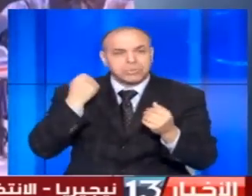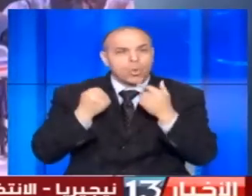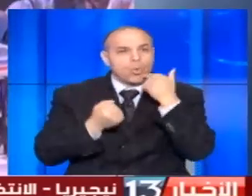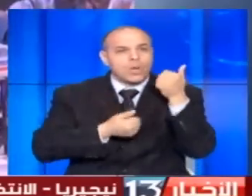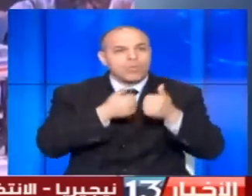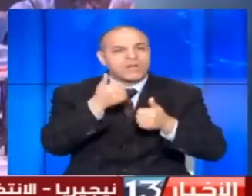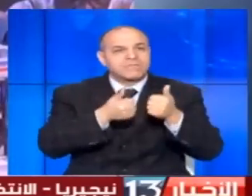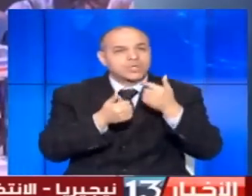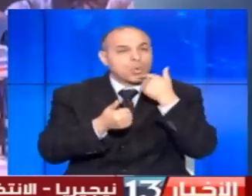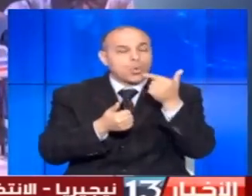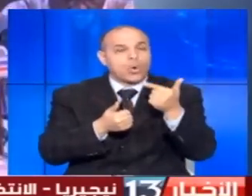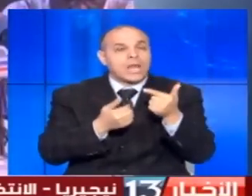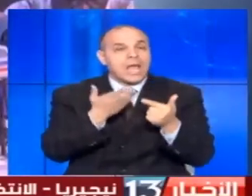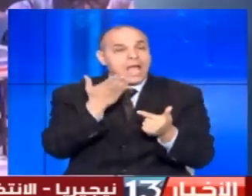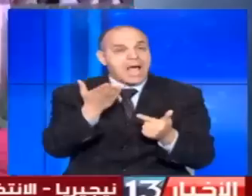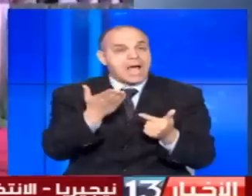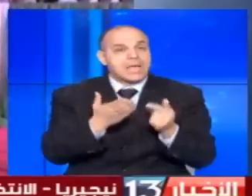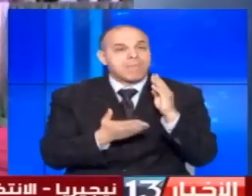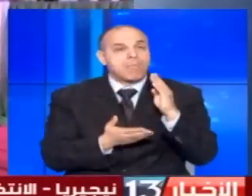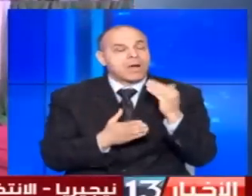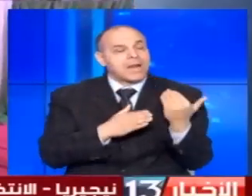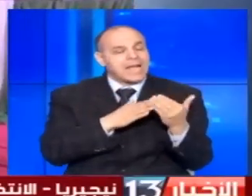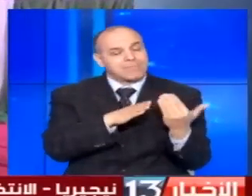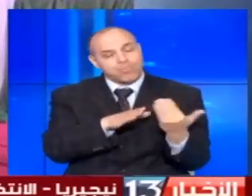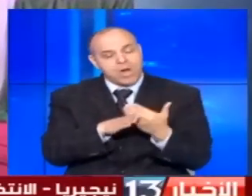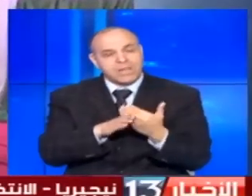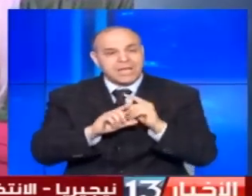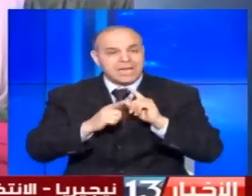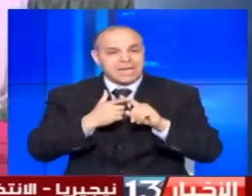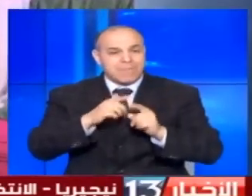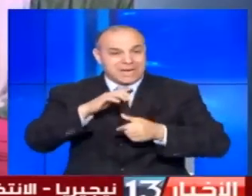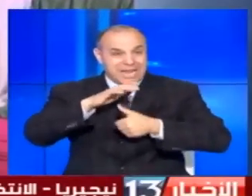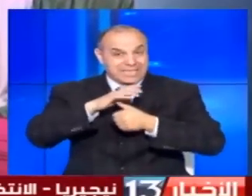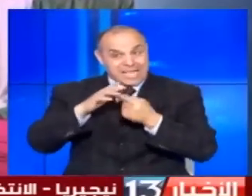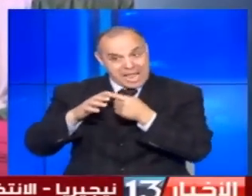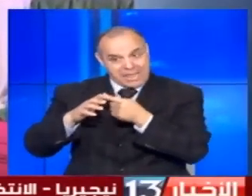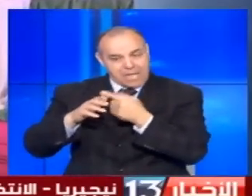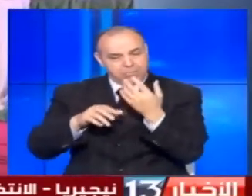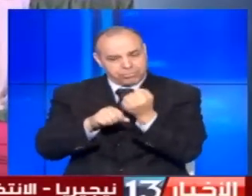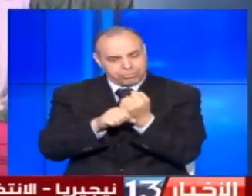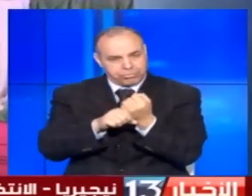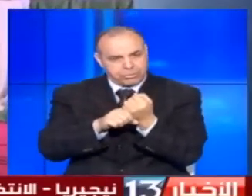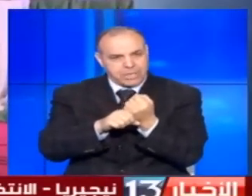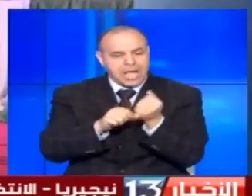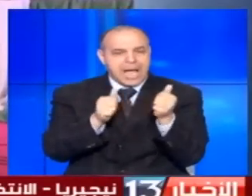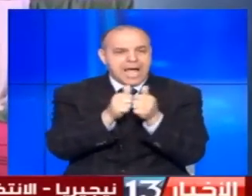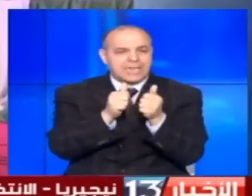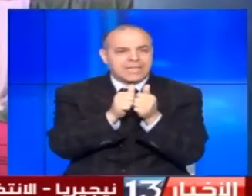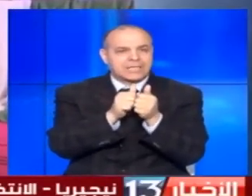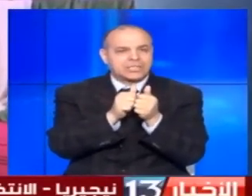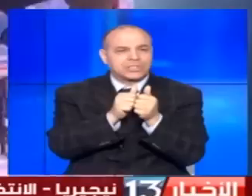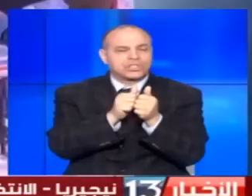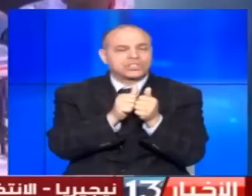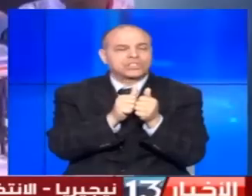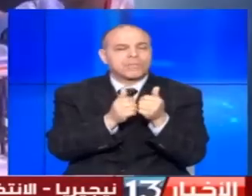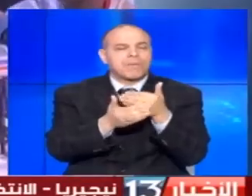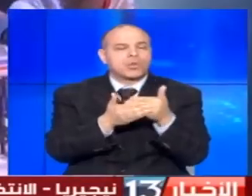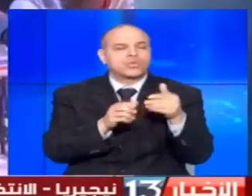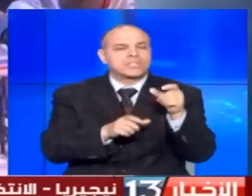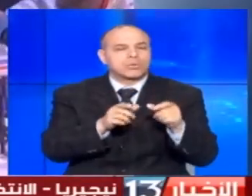منافسيه عتق ابو بكر المعارض نائب الرئيس الس الذي تحصل على 11 مليون